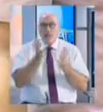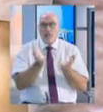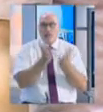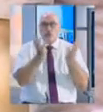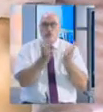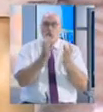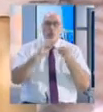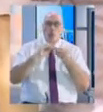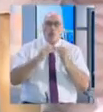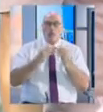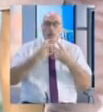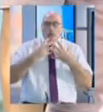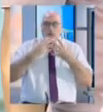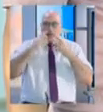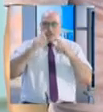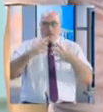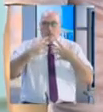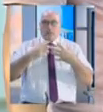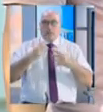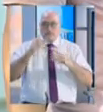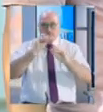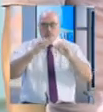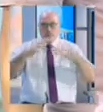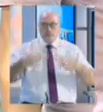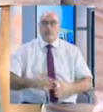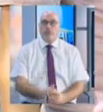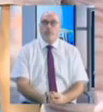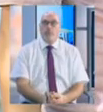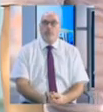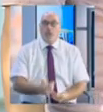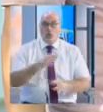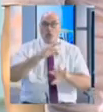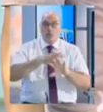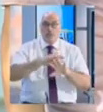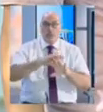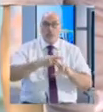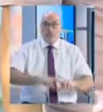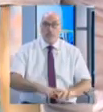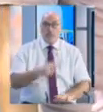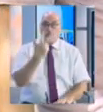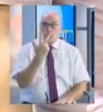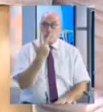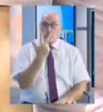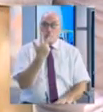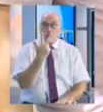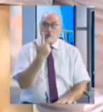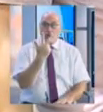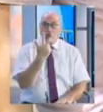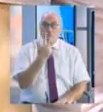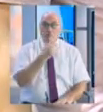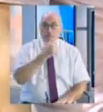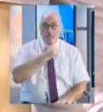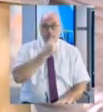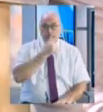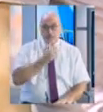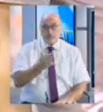اختناقات بالدخان، تم إسعافهم كلية. اليوم باقي في المستشفى 6 حالات، منهم حالة حرق لطفل 12 سنة